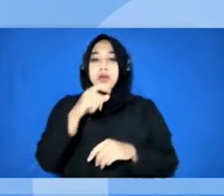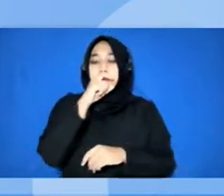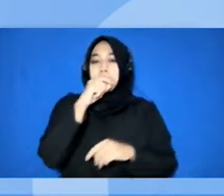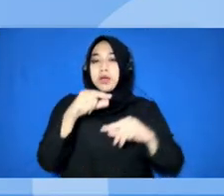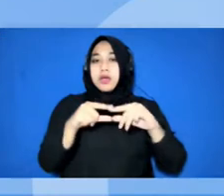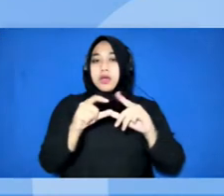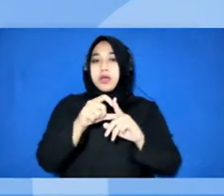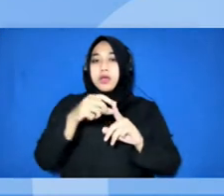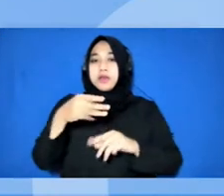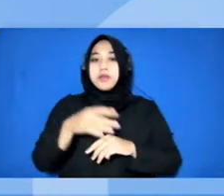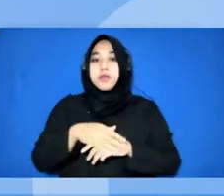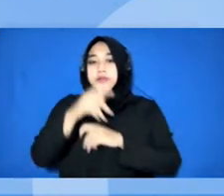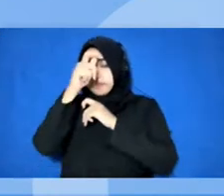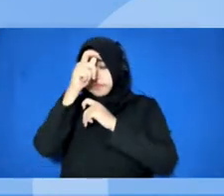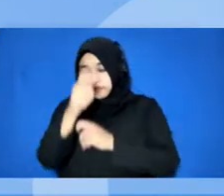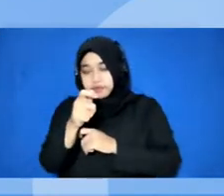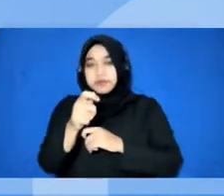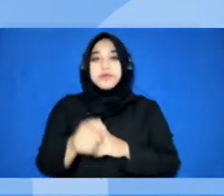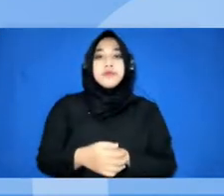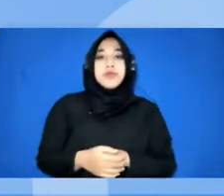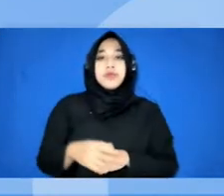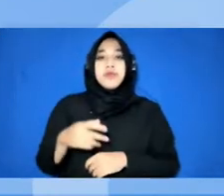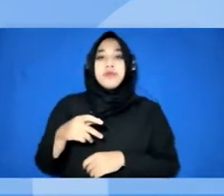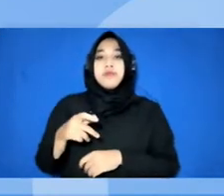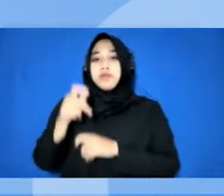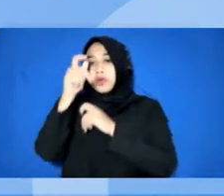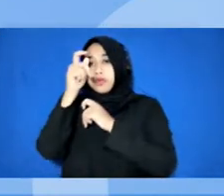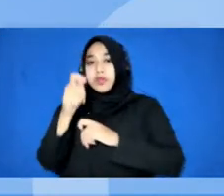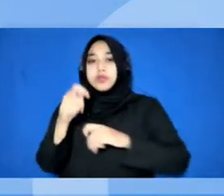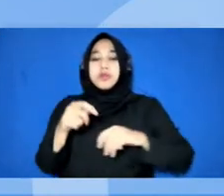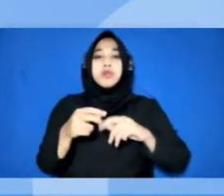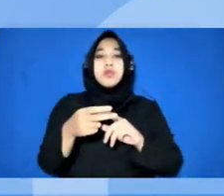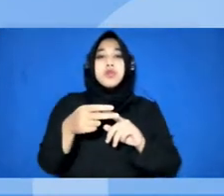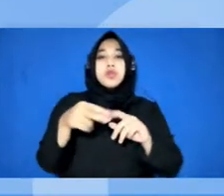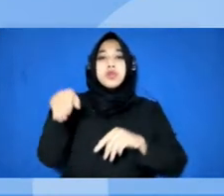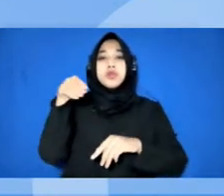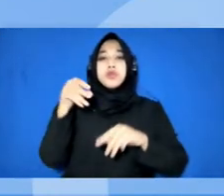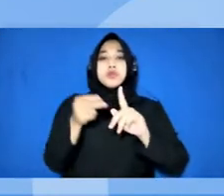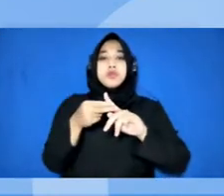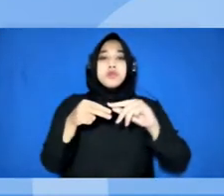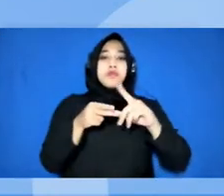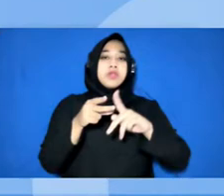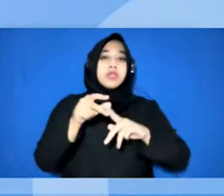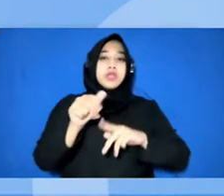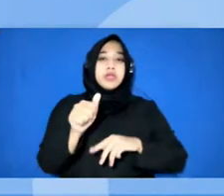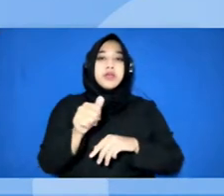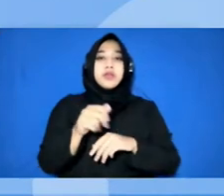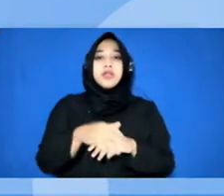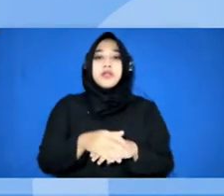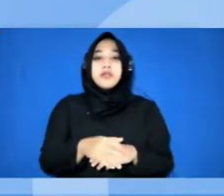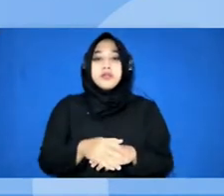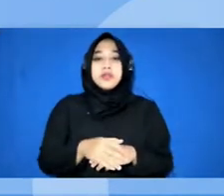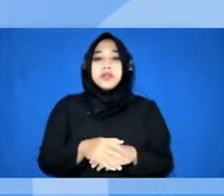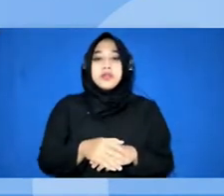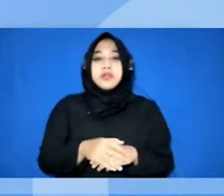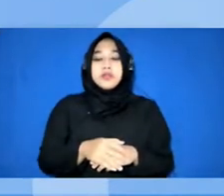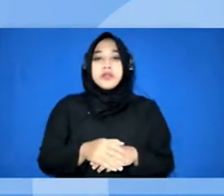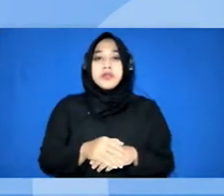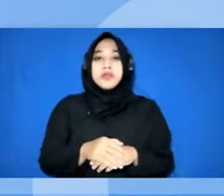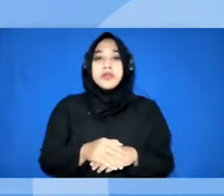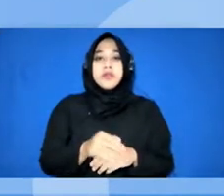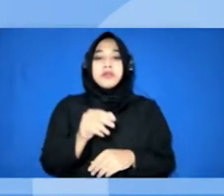kami hormati Profesor Zulfikar Amir PhD, Sosiolog Bencana dari Nanyang Technological University